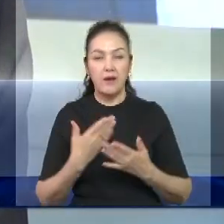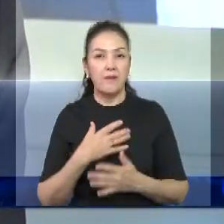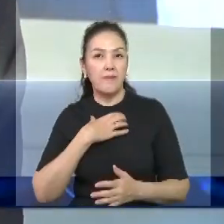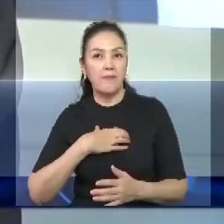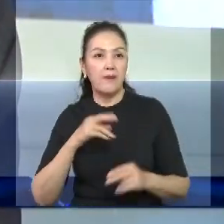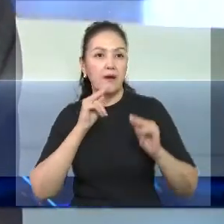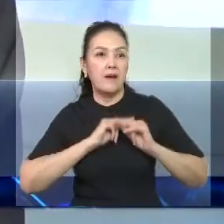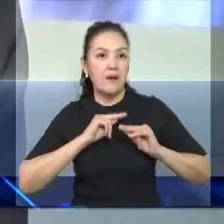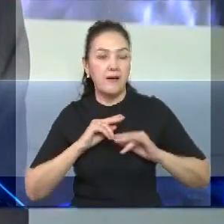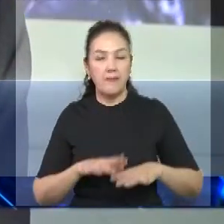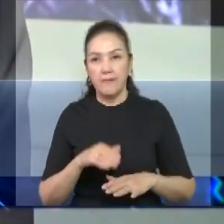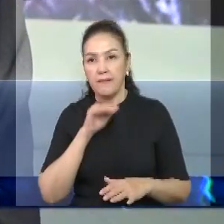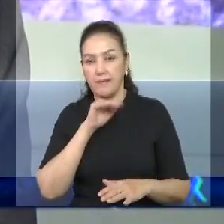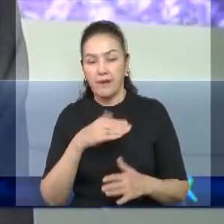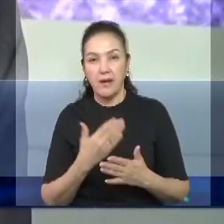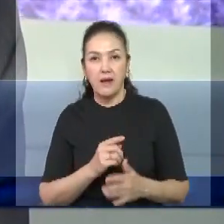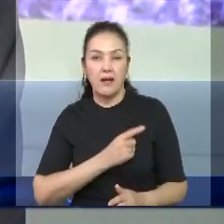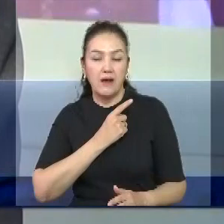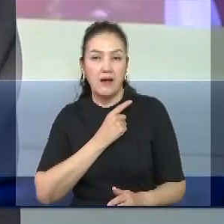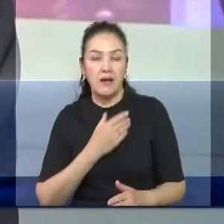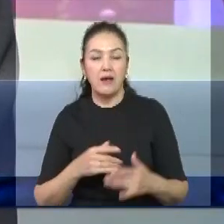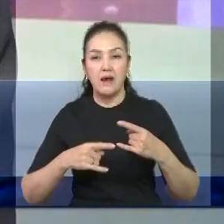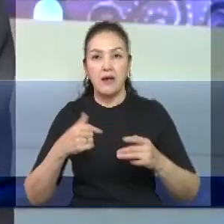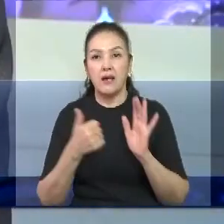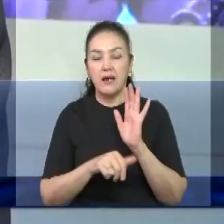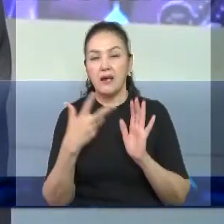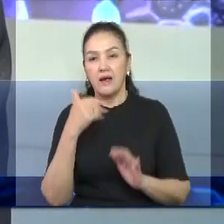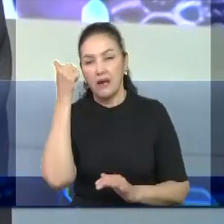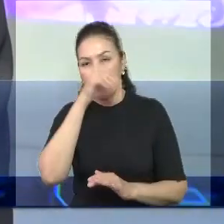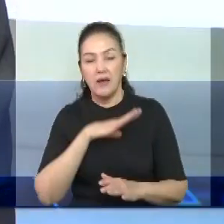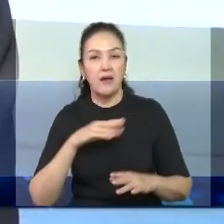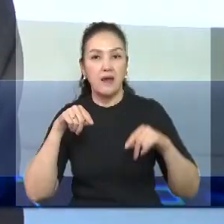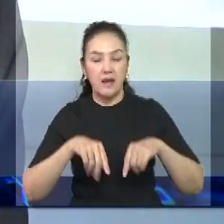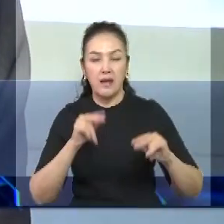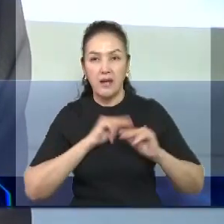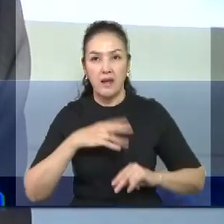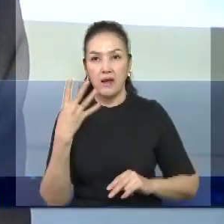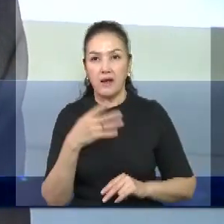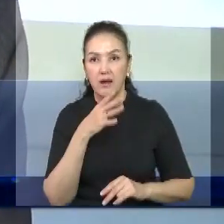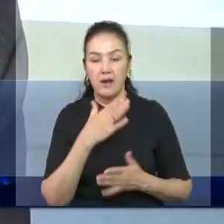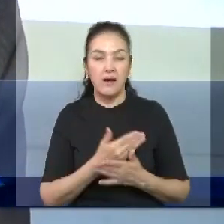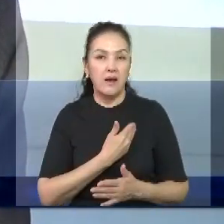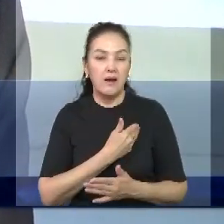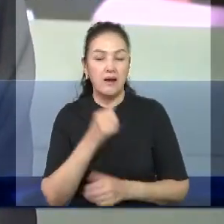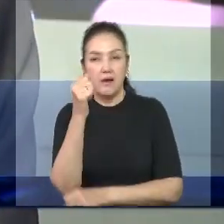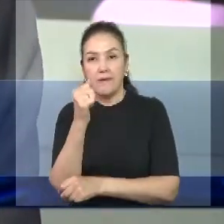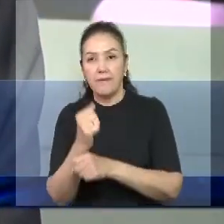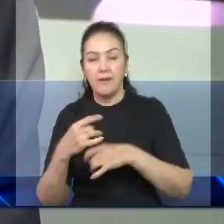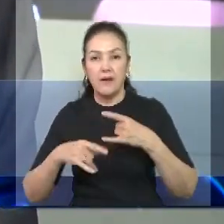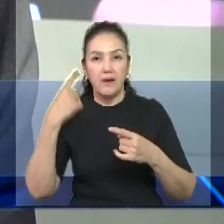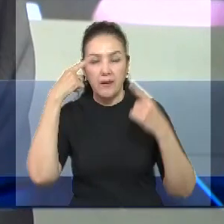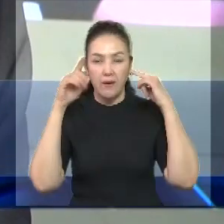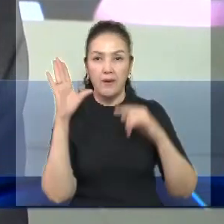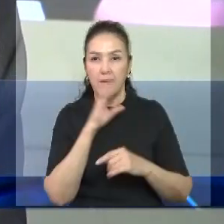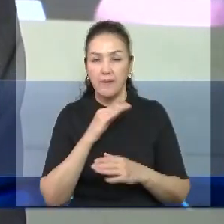важно трудиться, повышать свое мастерство. Телекомпании уже 63 года, и я проработал здесь 40 лет. Желаю сотрудникам канала